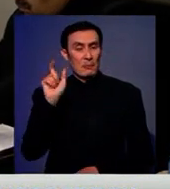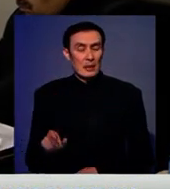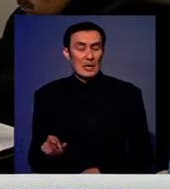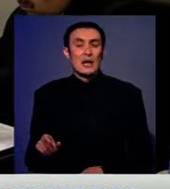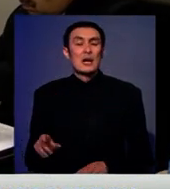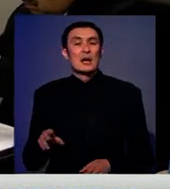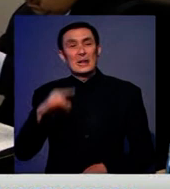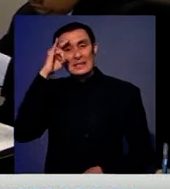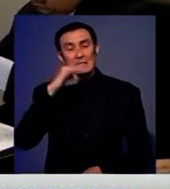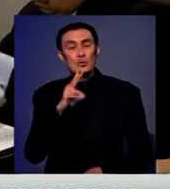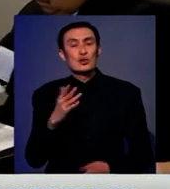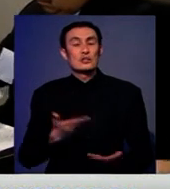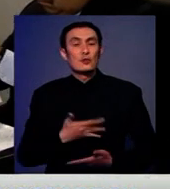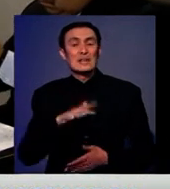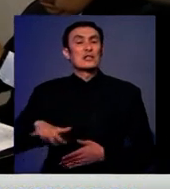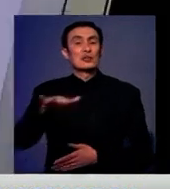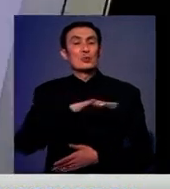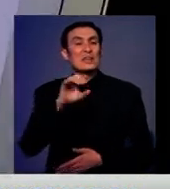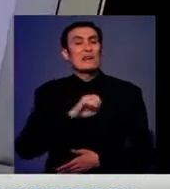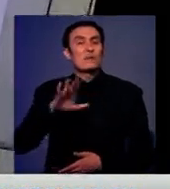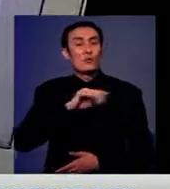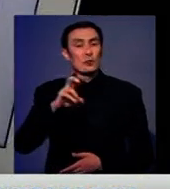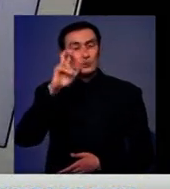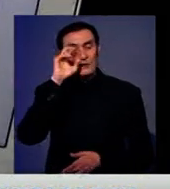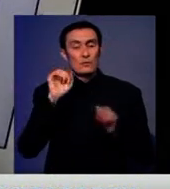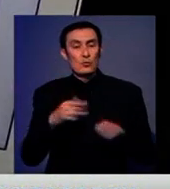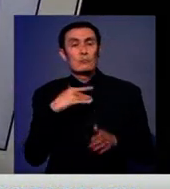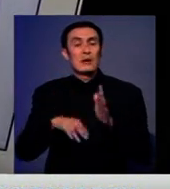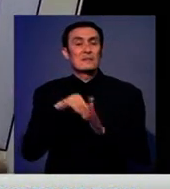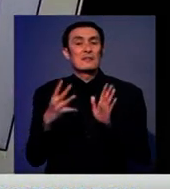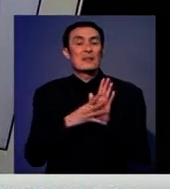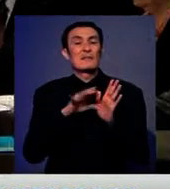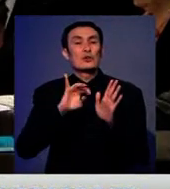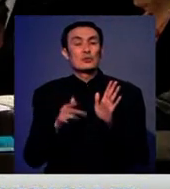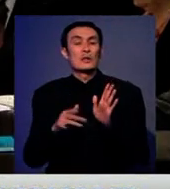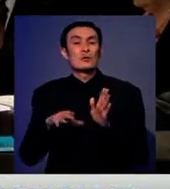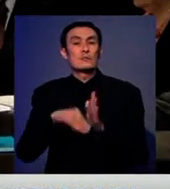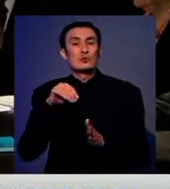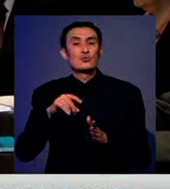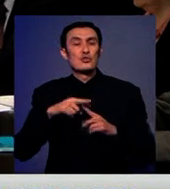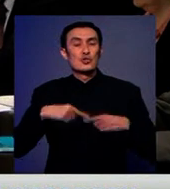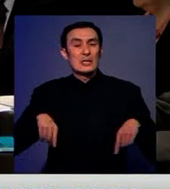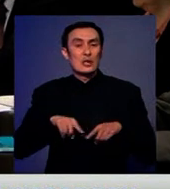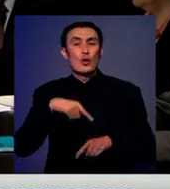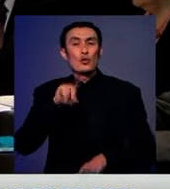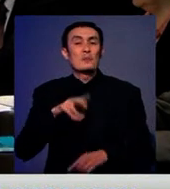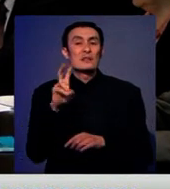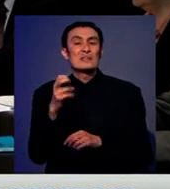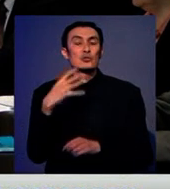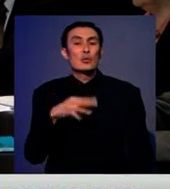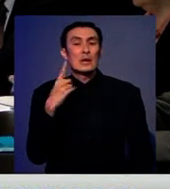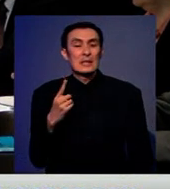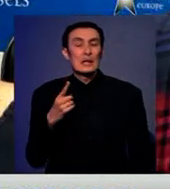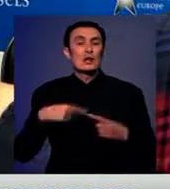Соотечественники, проживающие на территории Бельгии и соседних государств, смогут проголосовать 9 июня на избирательном участке под номером